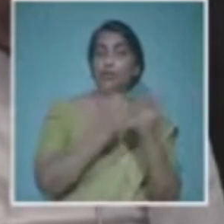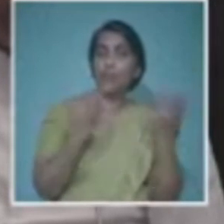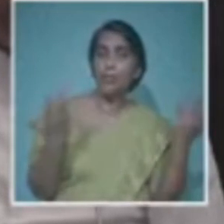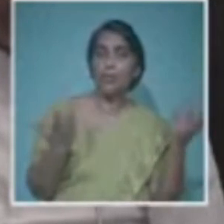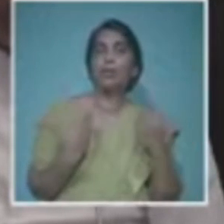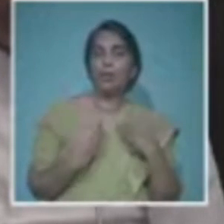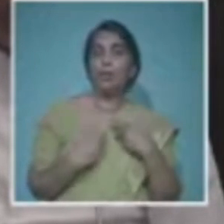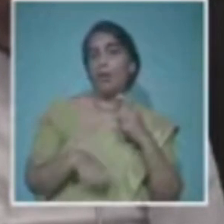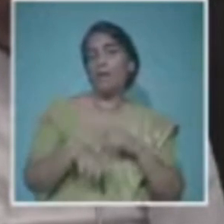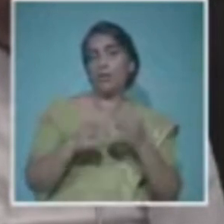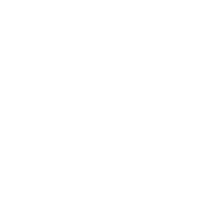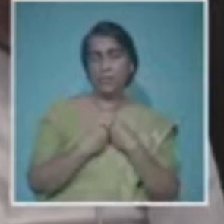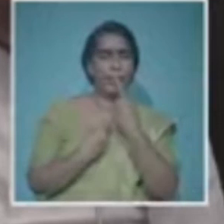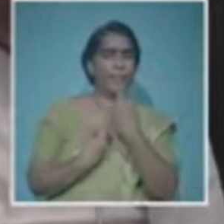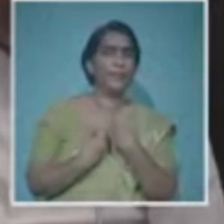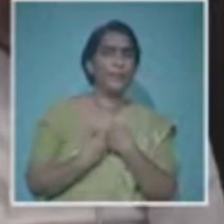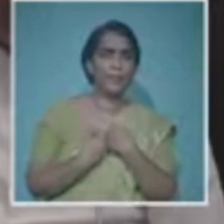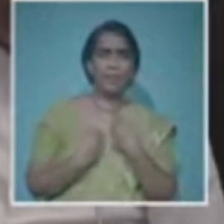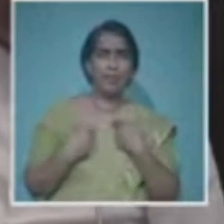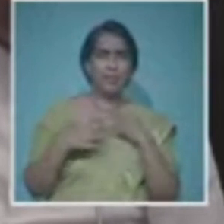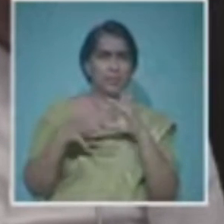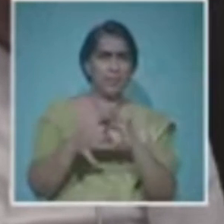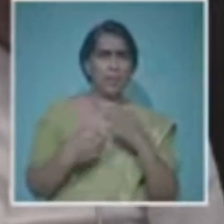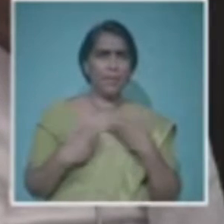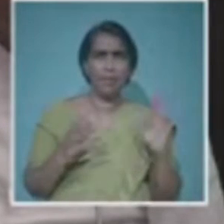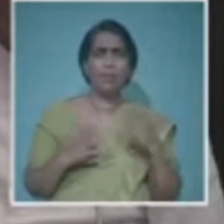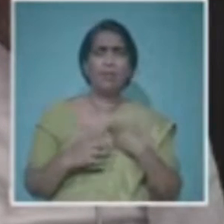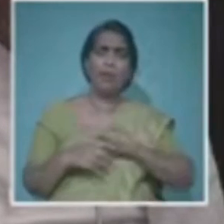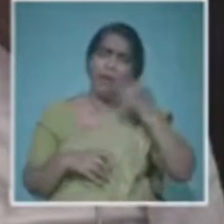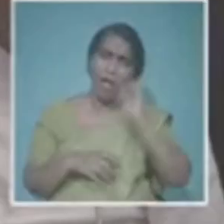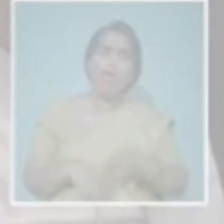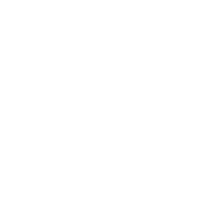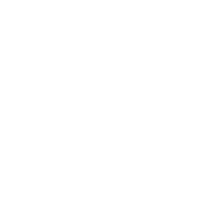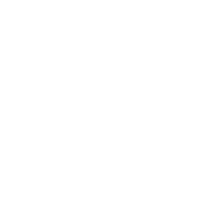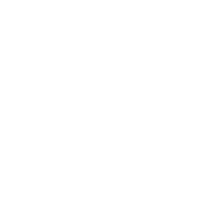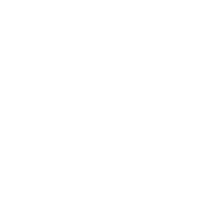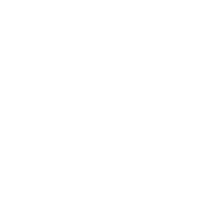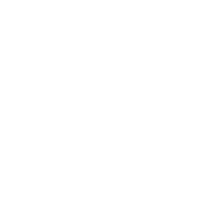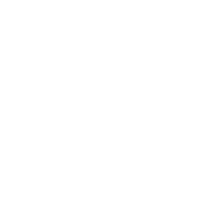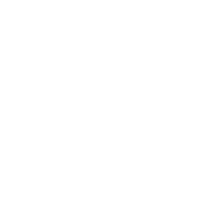බෑ. අපිට මේ අවස්ථාව ලබා දෙන්න කියලා කිව්වා. මගේ සම්බන්ධයක් නැහැ. ඒකට මම අනුමත කරපු එක විතරමයි කරේ.